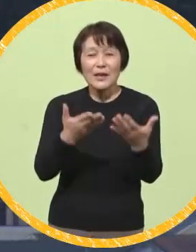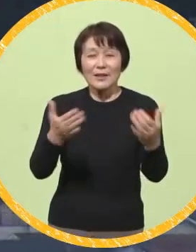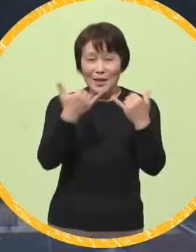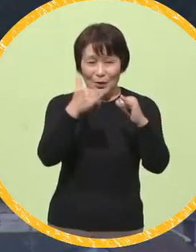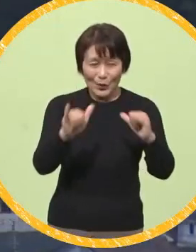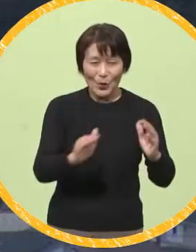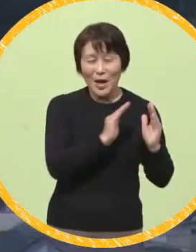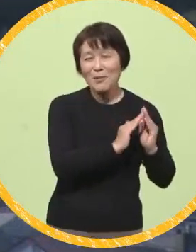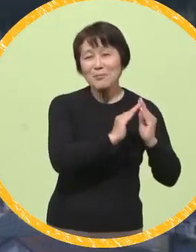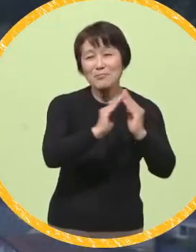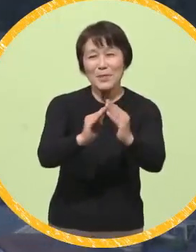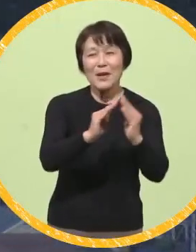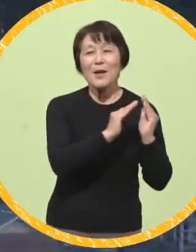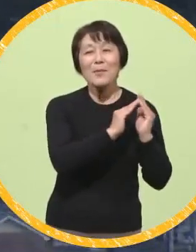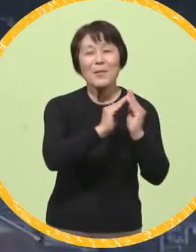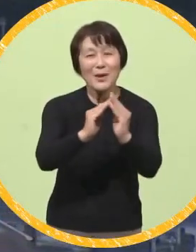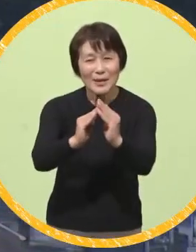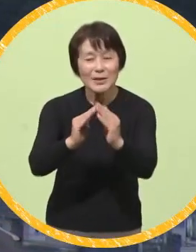者が増えているんです。